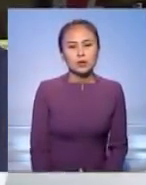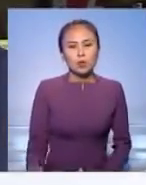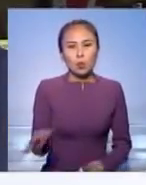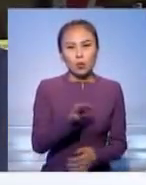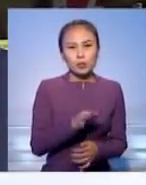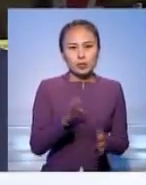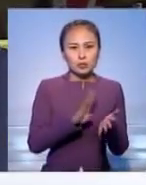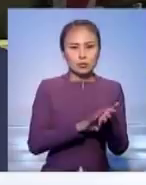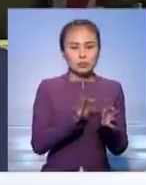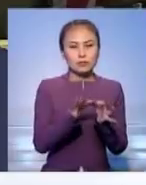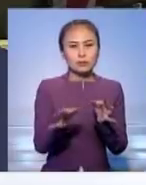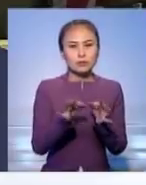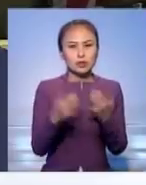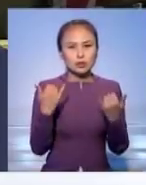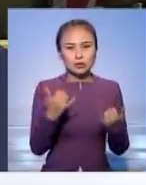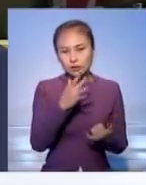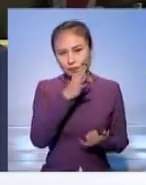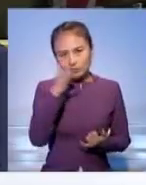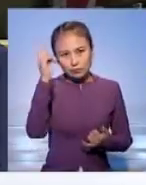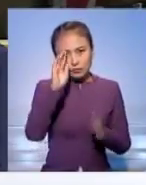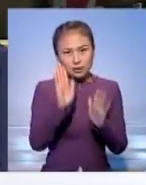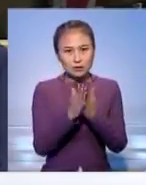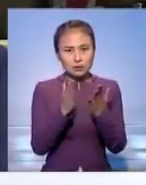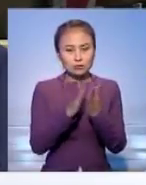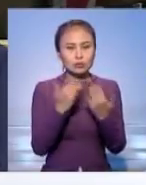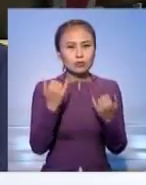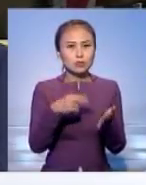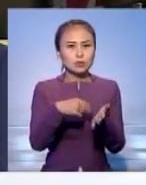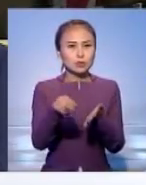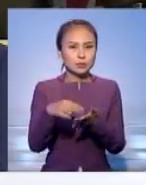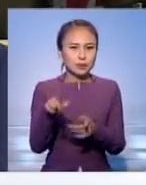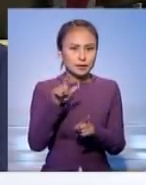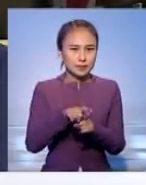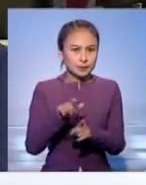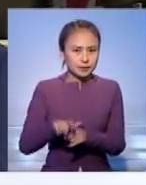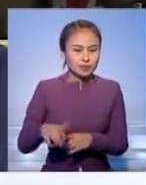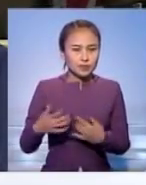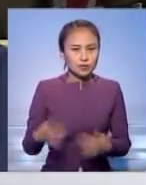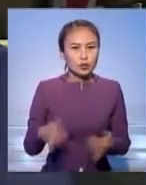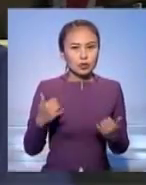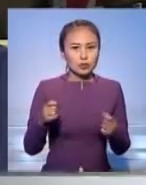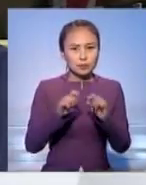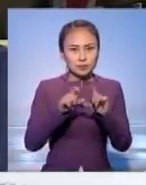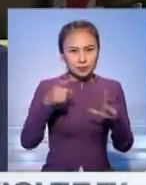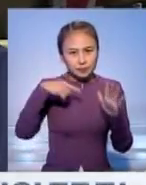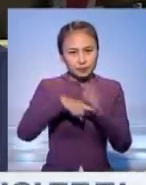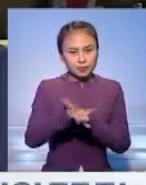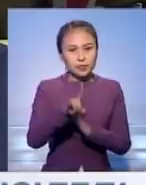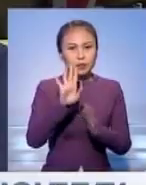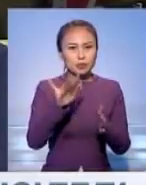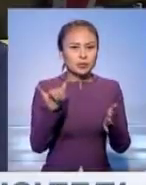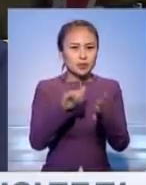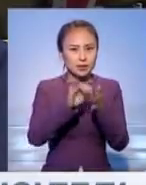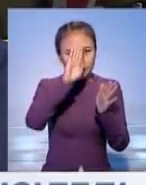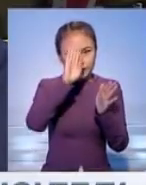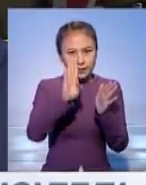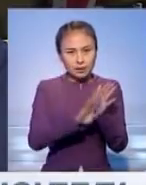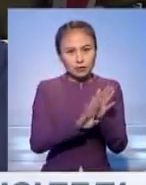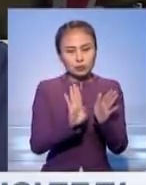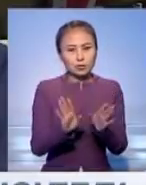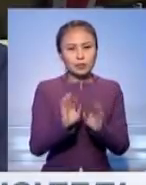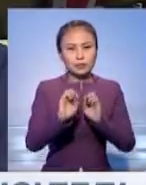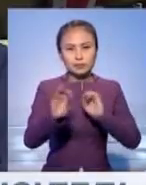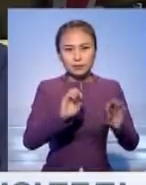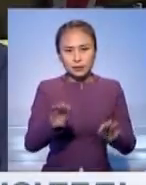Облыстың 9 ауданы қазіргі таңда оқулықтарды алып болды. Қазір кітаптар мектеп ғимараттарына, қоймаларға орналастырылып